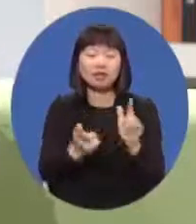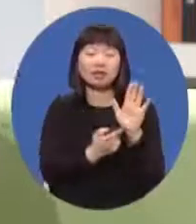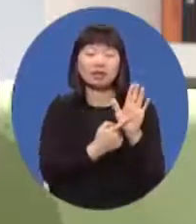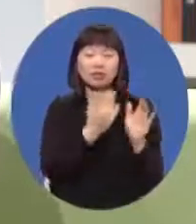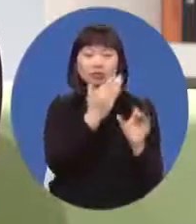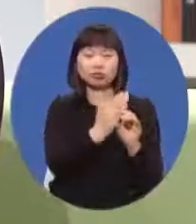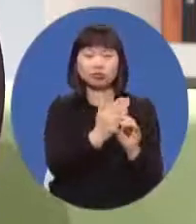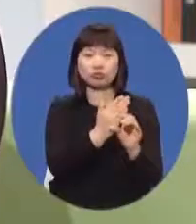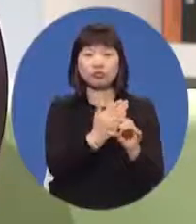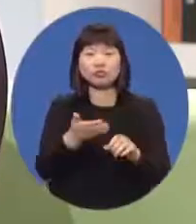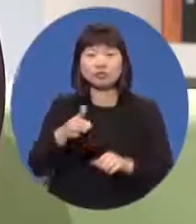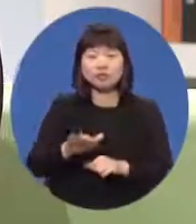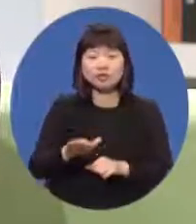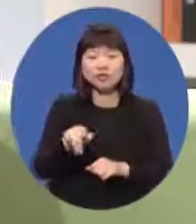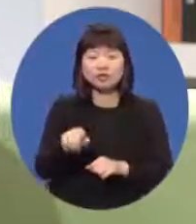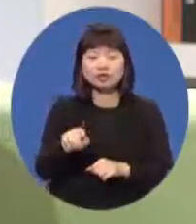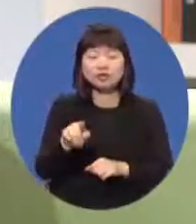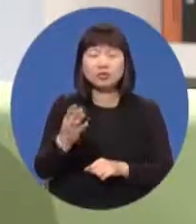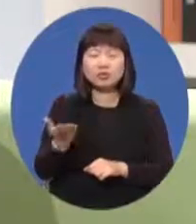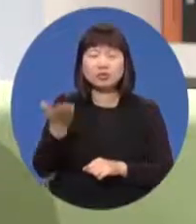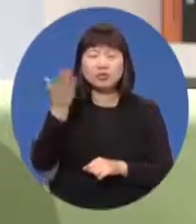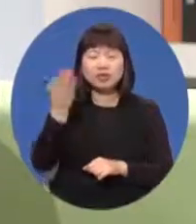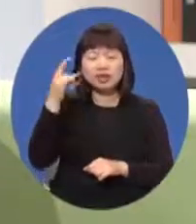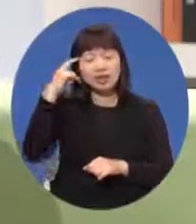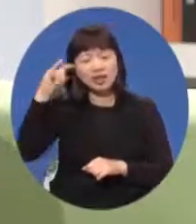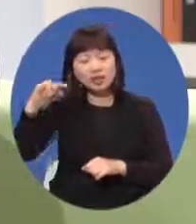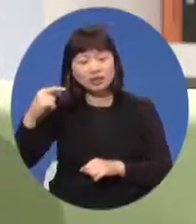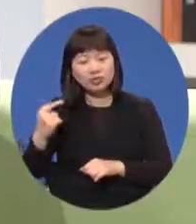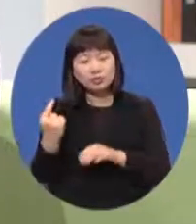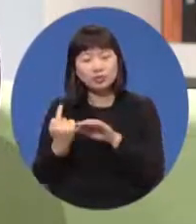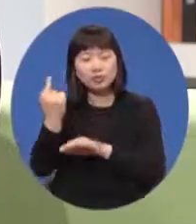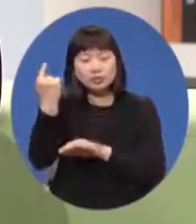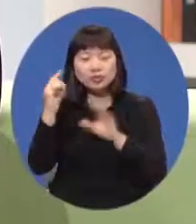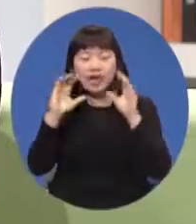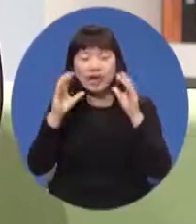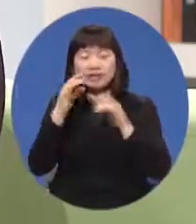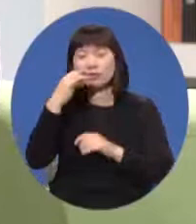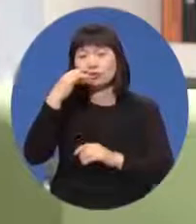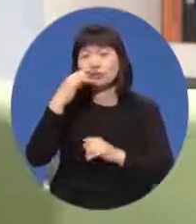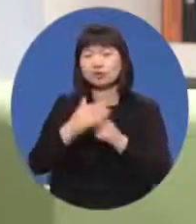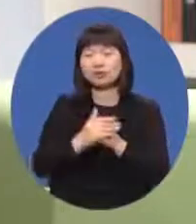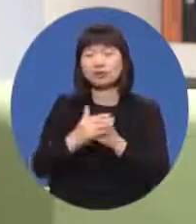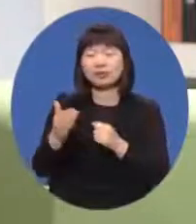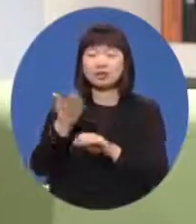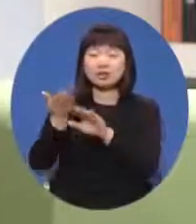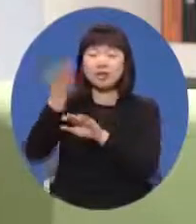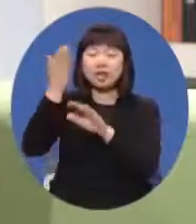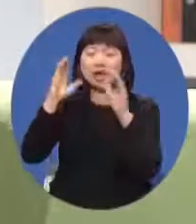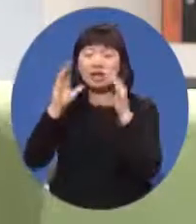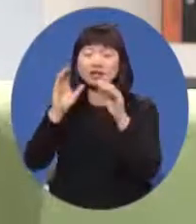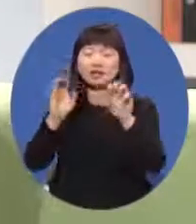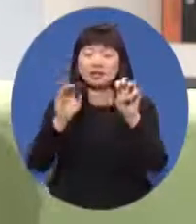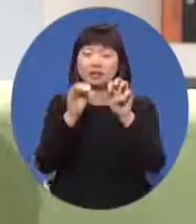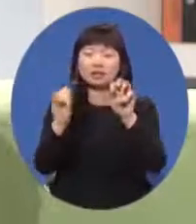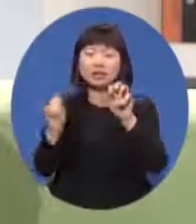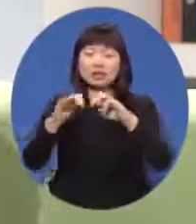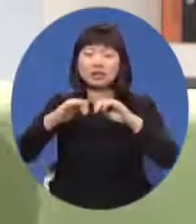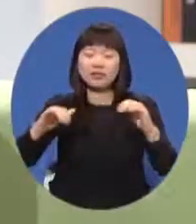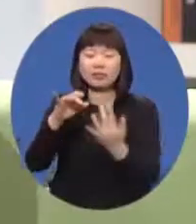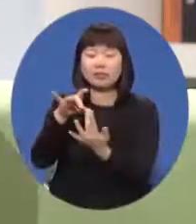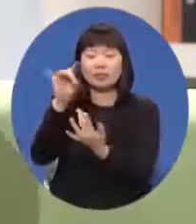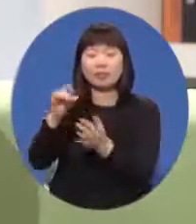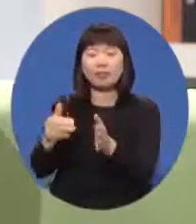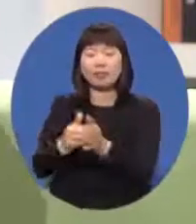나오더라고요. 근데 정말 이 위에 그 지능이 높은 아이들이 궁금하잖아요. 네. 네. 그래서 상위에 있는 아이들 30명을 따로